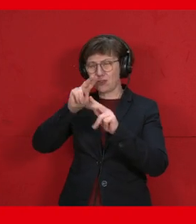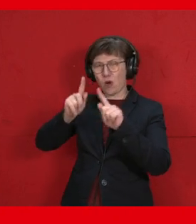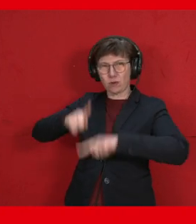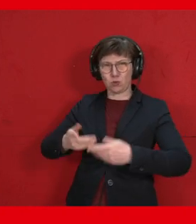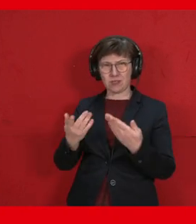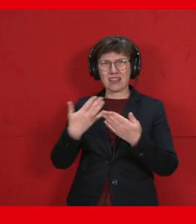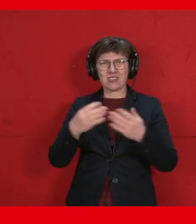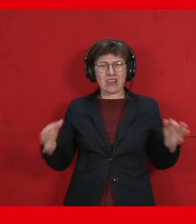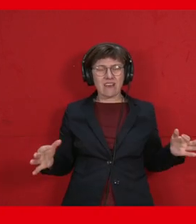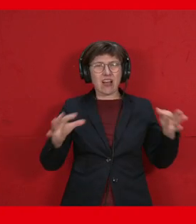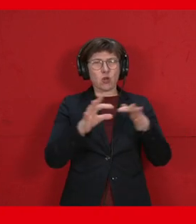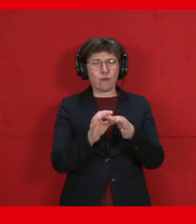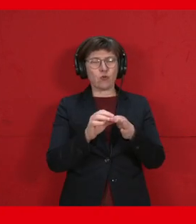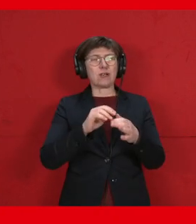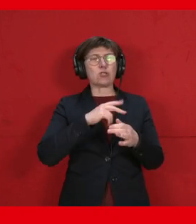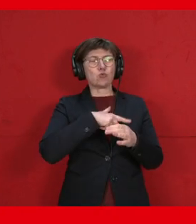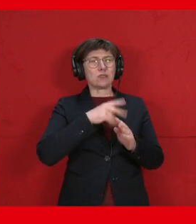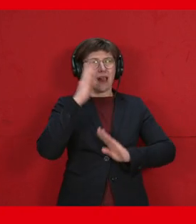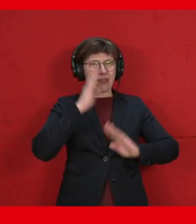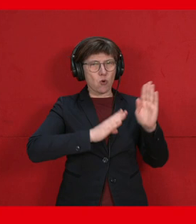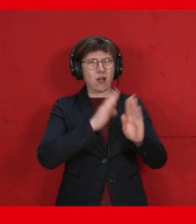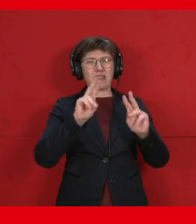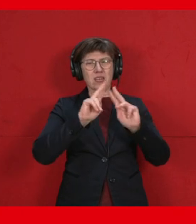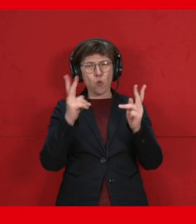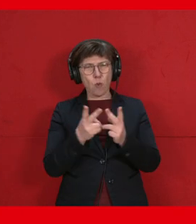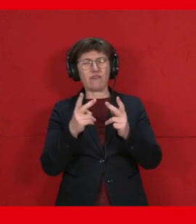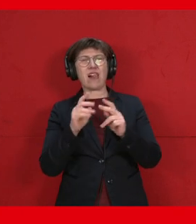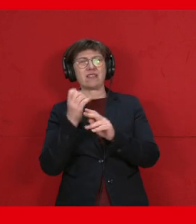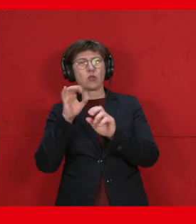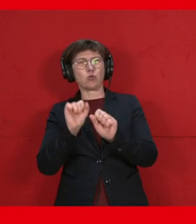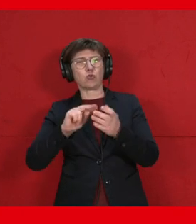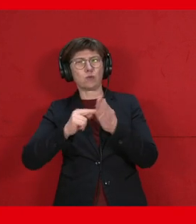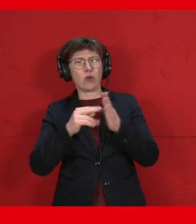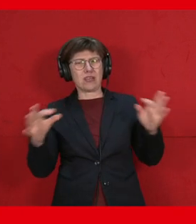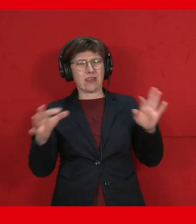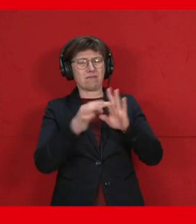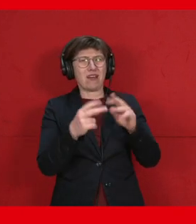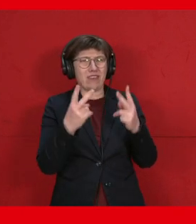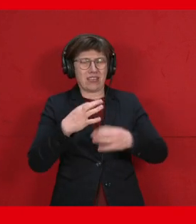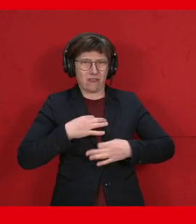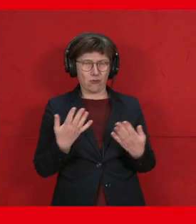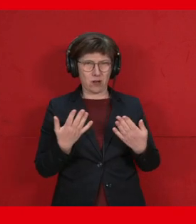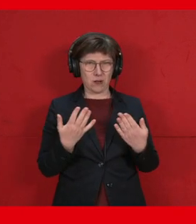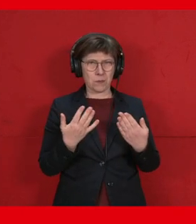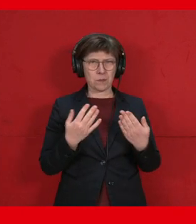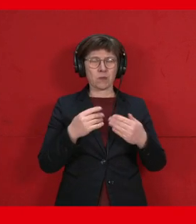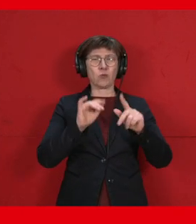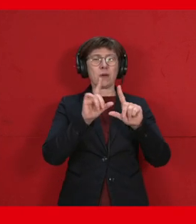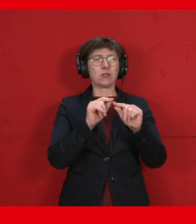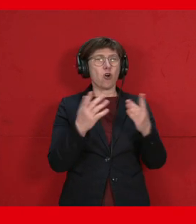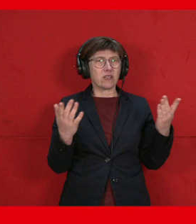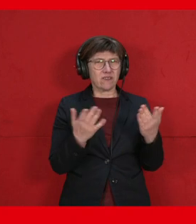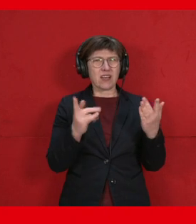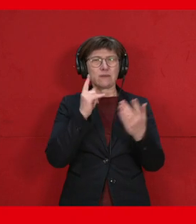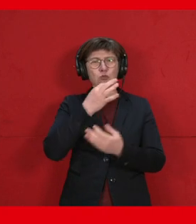die Verknüpfung Sozialdemokratie, Umweltpolitik eine ganz wichtige. Und was das bedeutet, da müssen wir nur